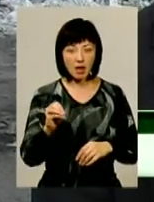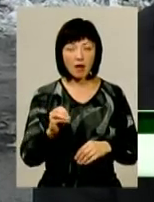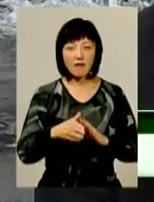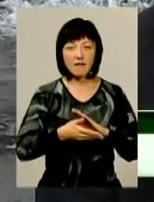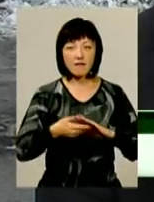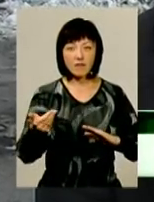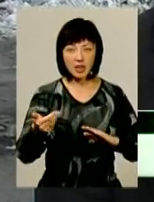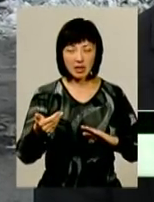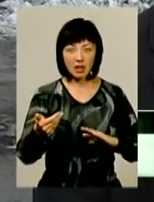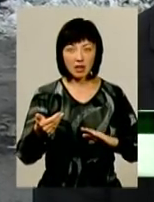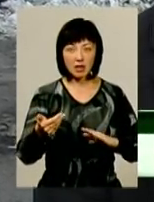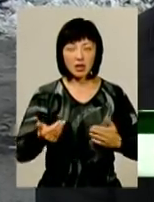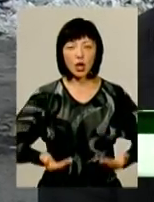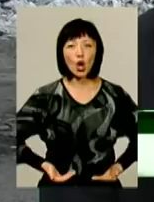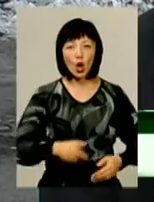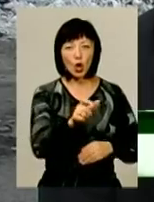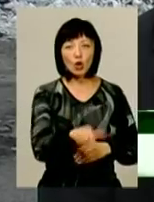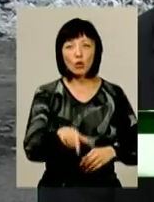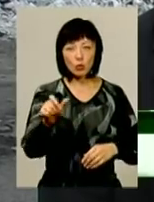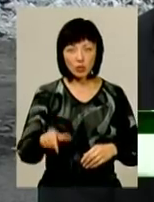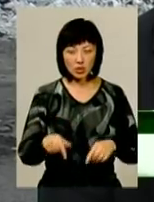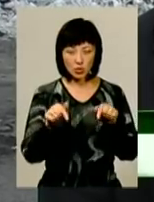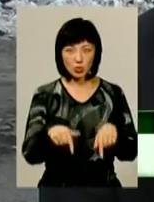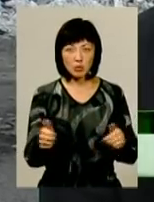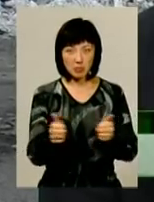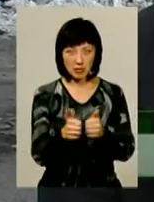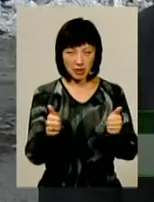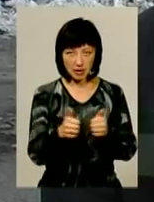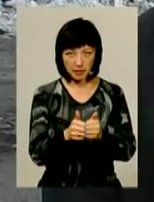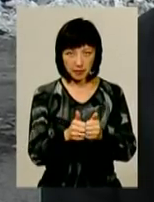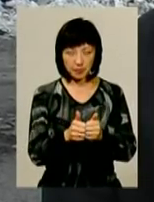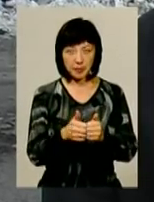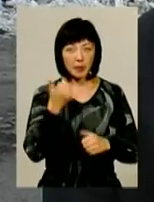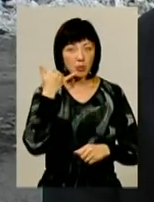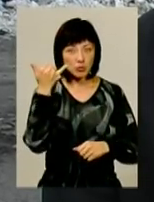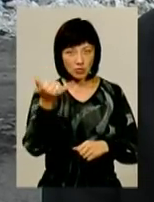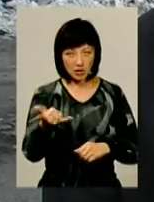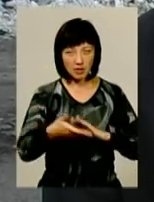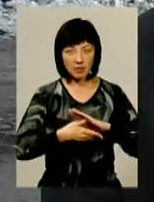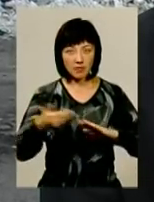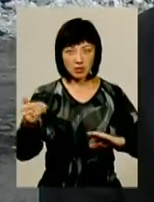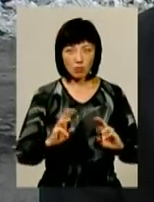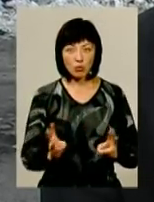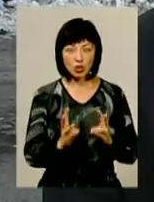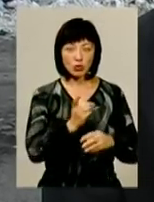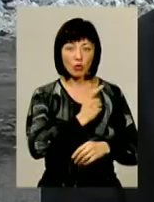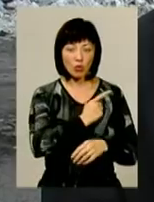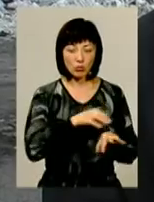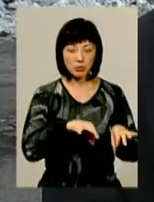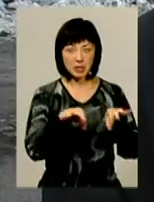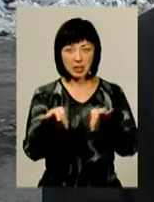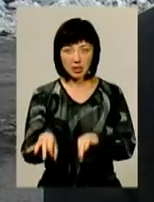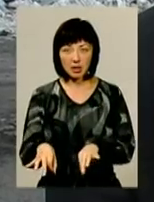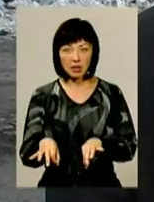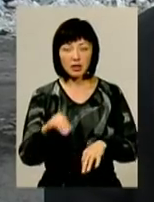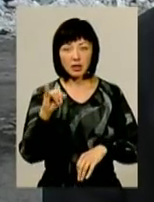виклик мешканців, які проживають по сусідству, вони викликали пожежну охорону, приїхала пожежна